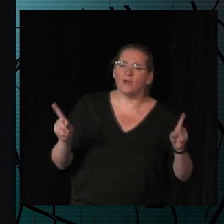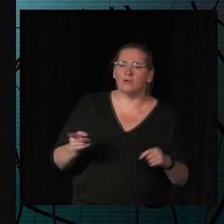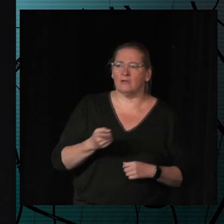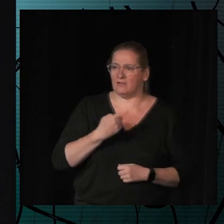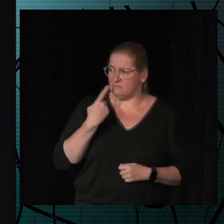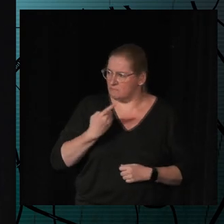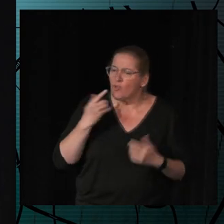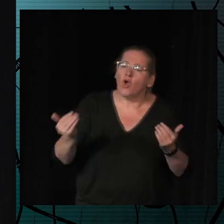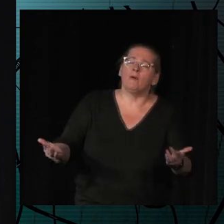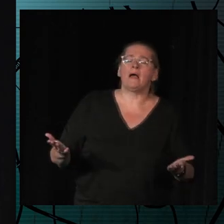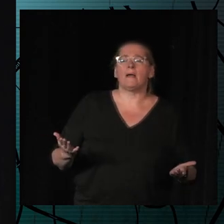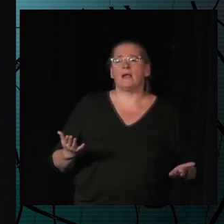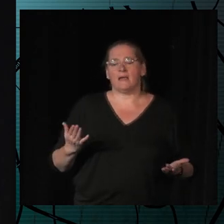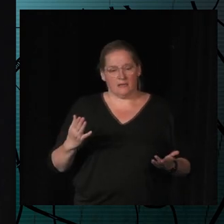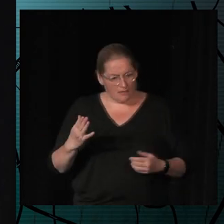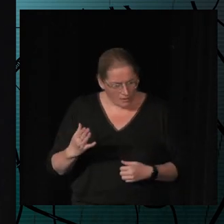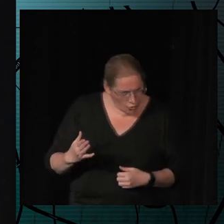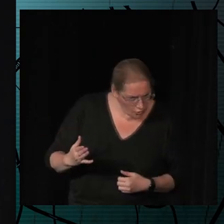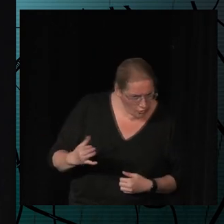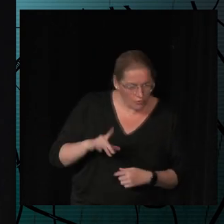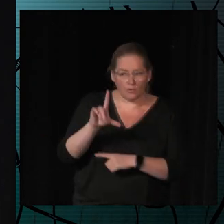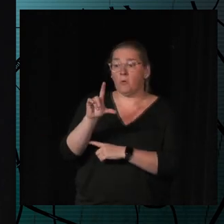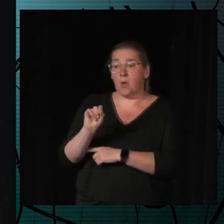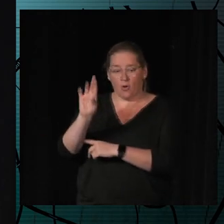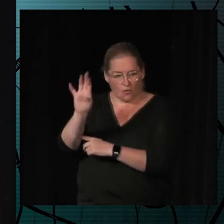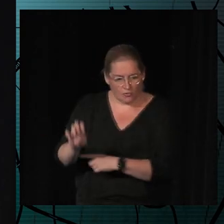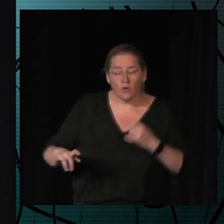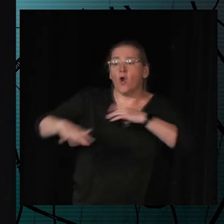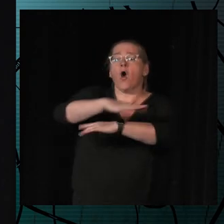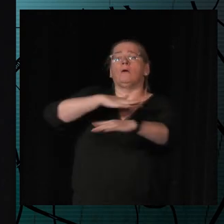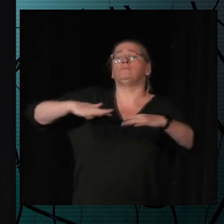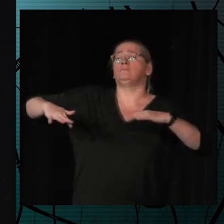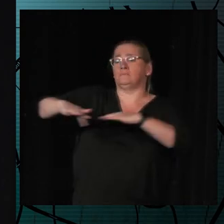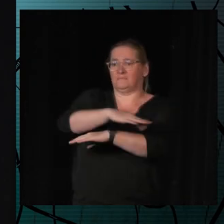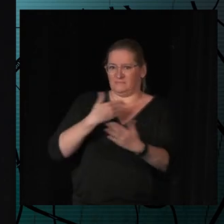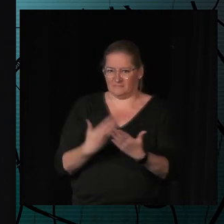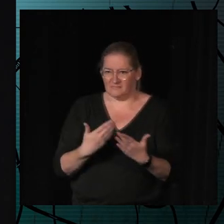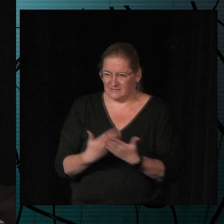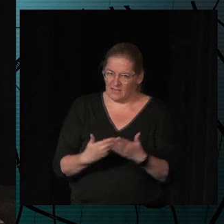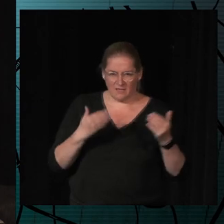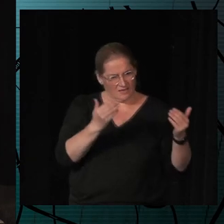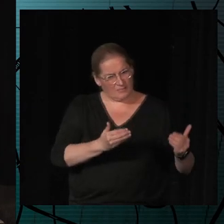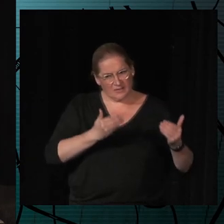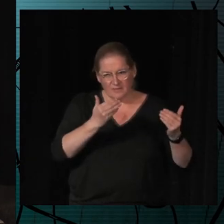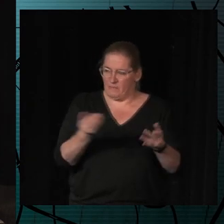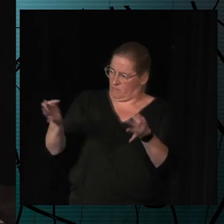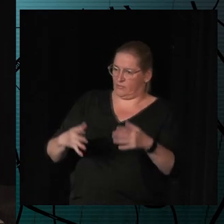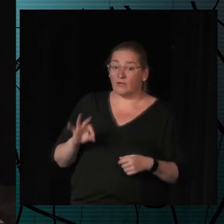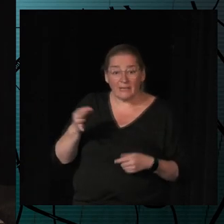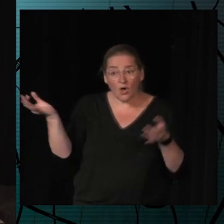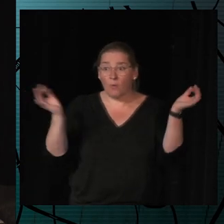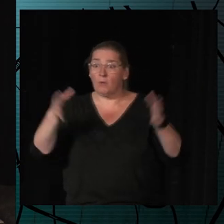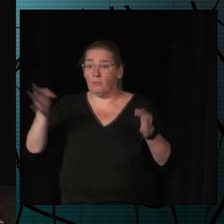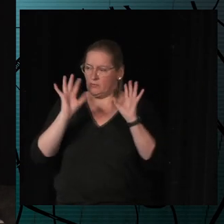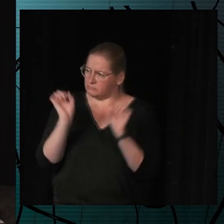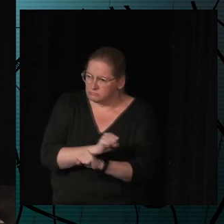tout en gardant quand même un Lore un univers ça ça va être la force aussi auquel personne ne comprend rien mais oui mais qui s'est tellement enrichi aujourd'hui qui s'est enrichi de tout